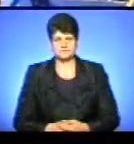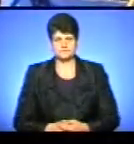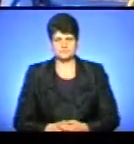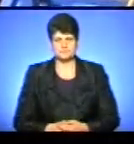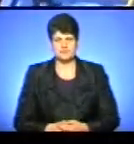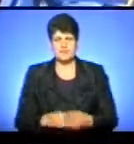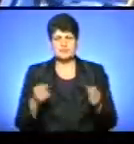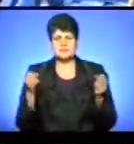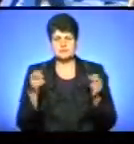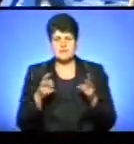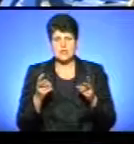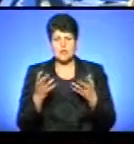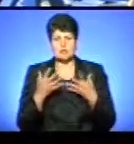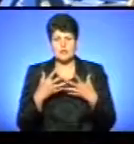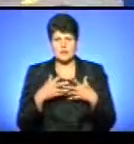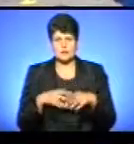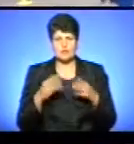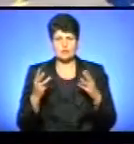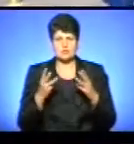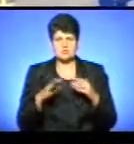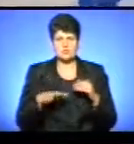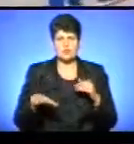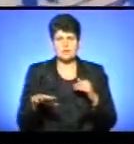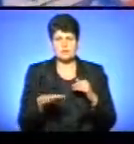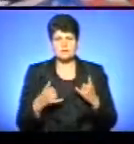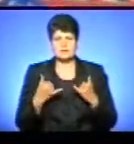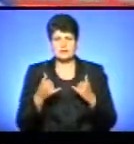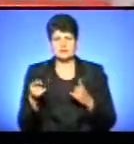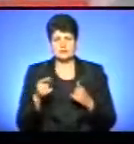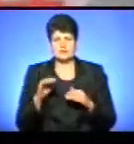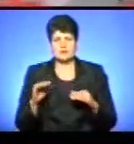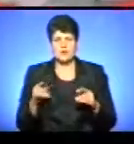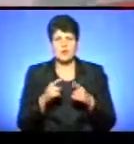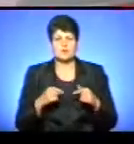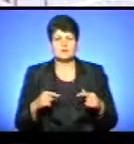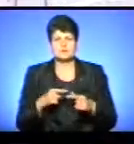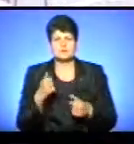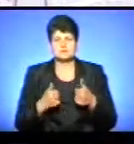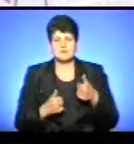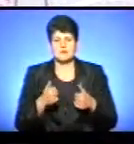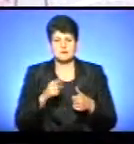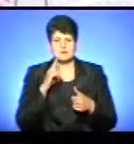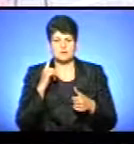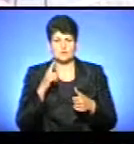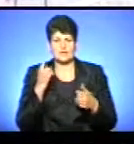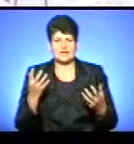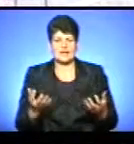На спеціально обладнаному пожежними засобами майданчику для тернопільських школярів організували змагання юних